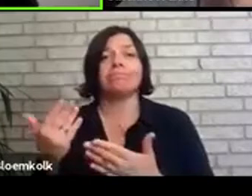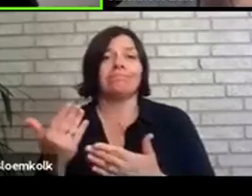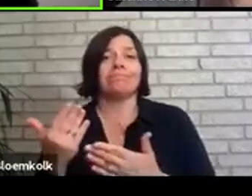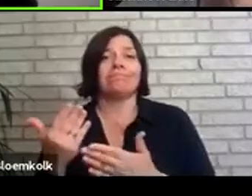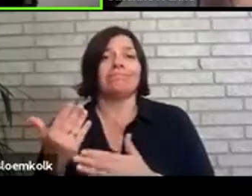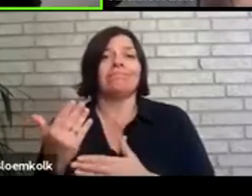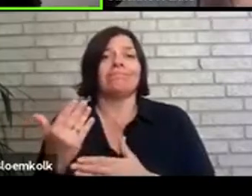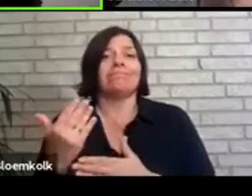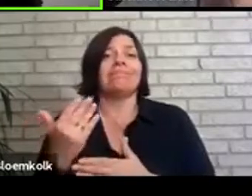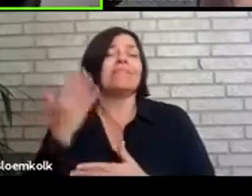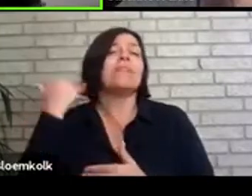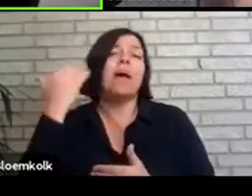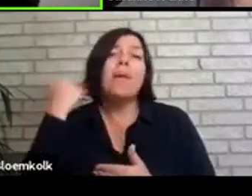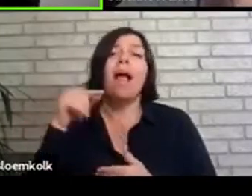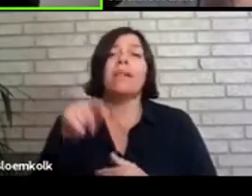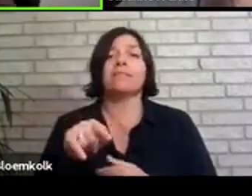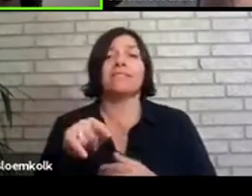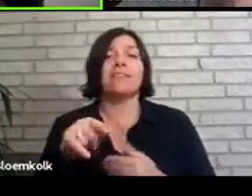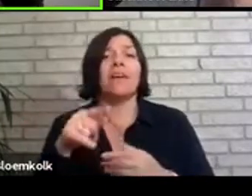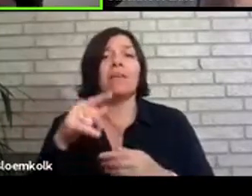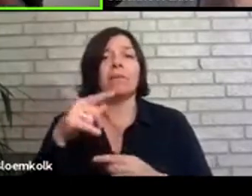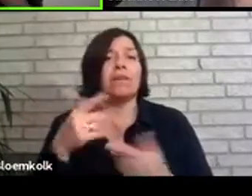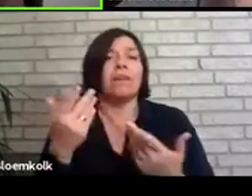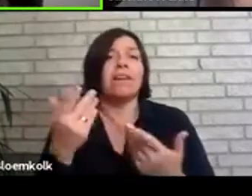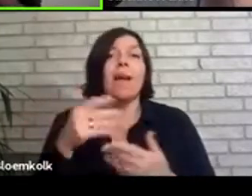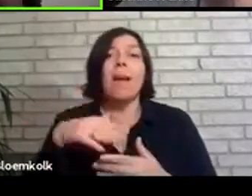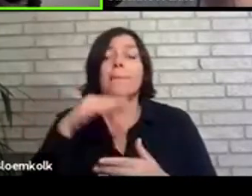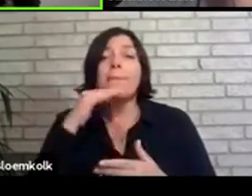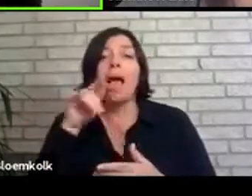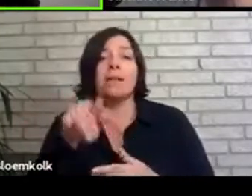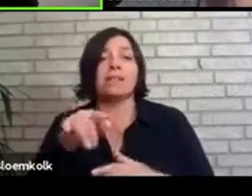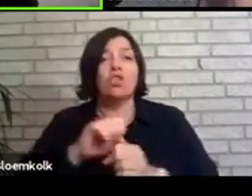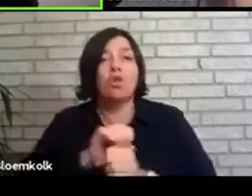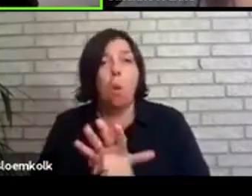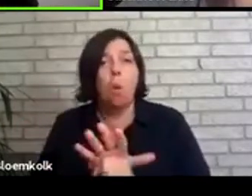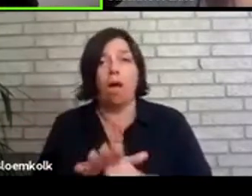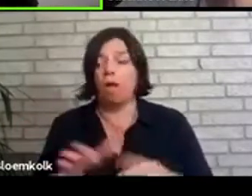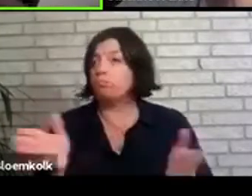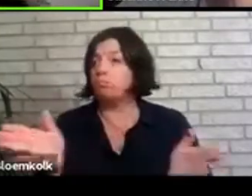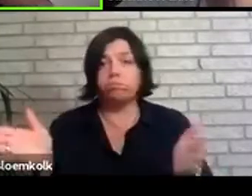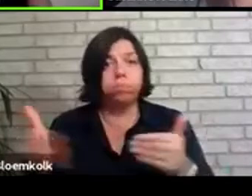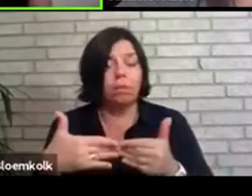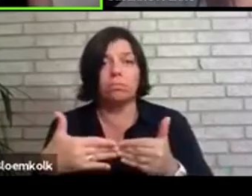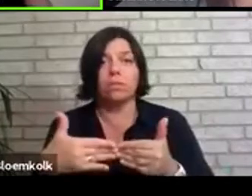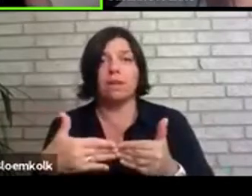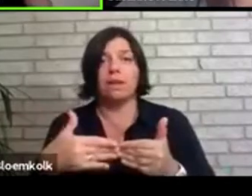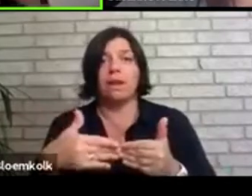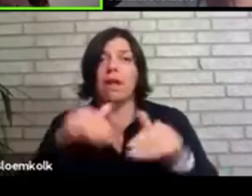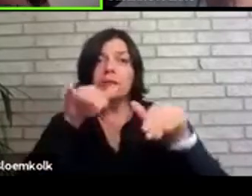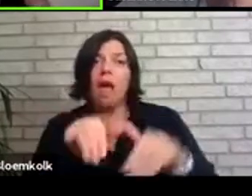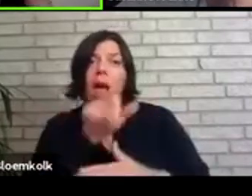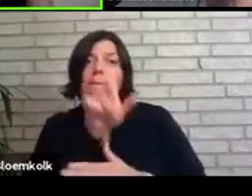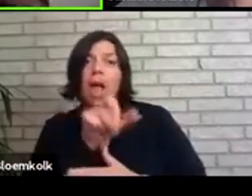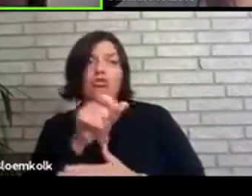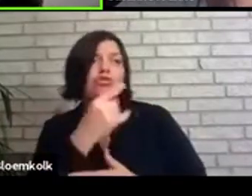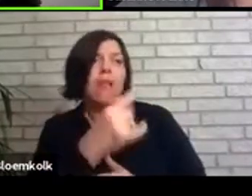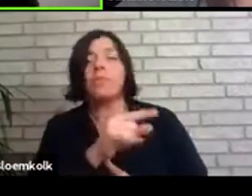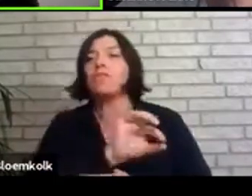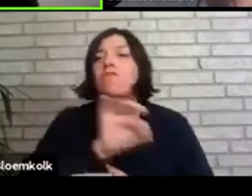Lockdown organisiert haben. Ne? Da gab es Einkaufshilfen, da gab es sonstige Angebote und da war ja eine unfassbare Dynamik